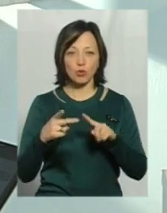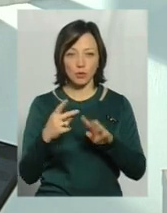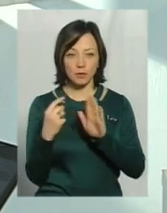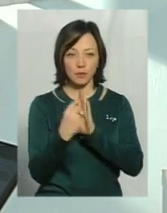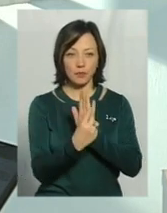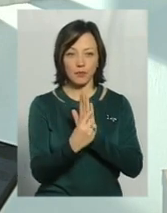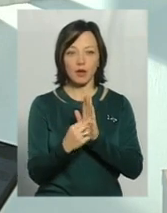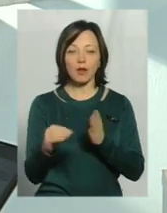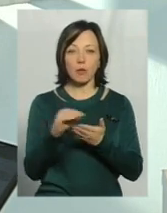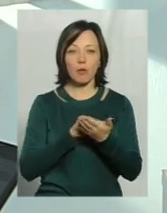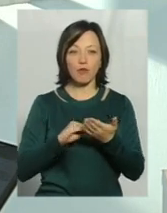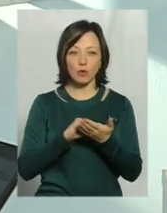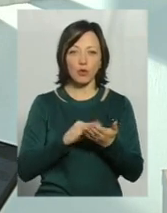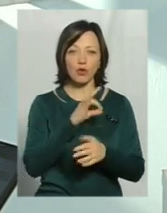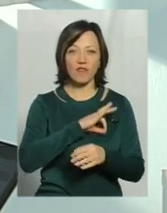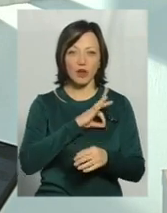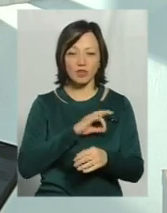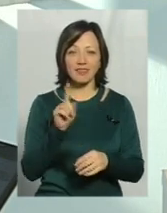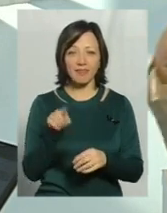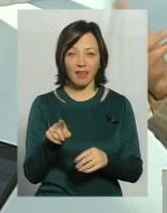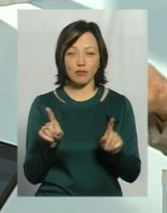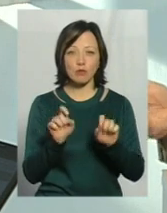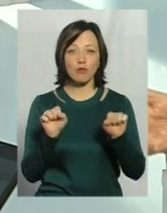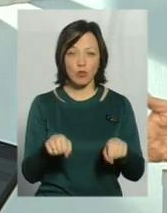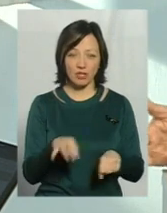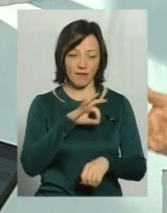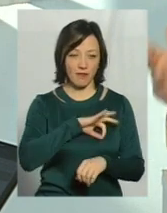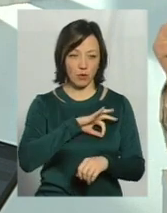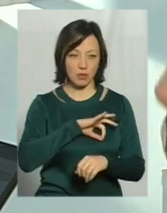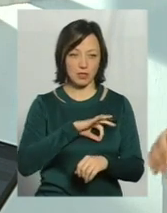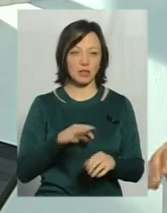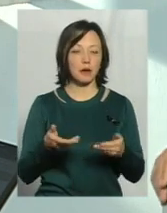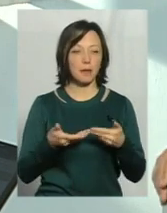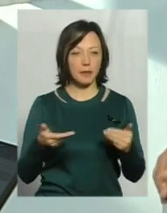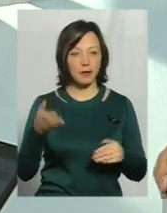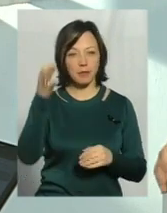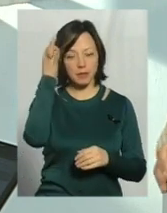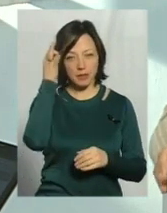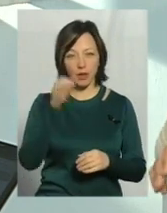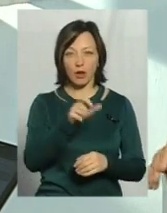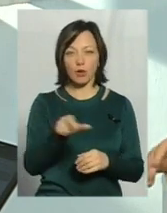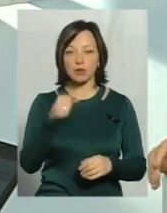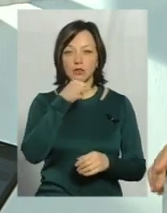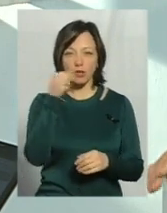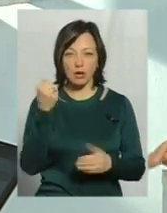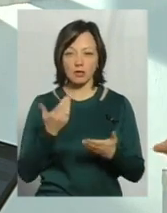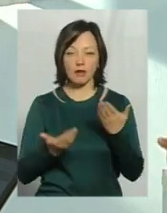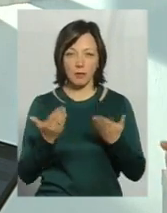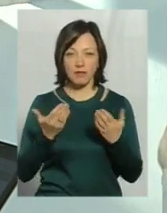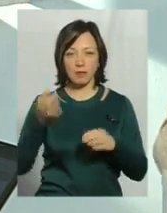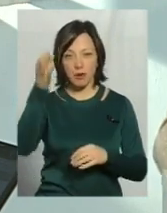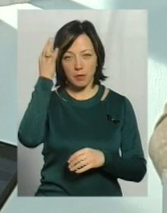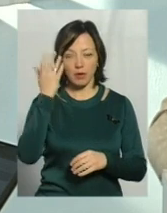– повторно використати то, що можна використати. Ми пам'ятаємо, люди старшого віку, напевне, пам'ятають,